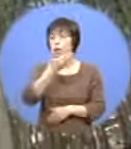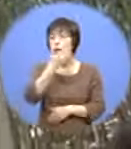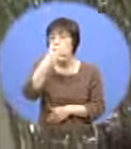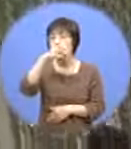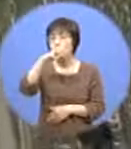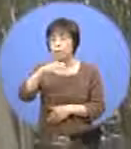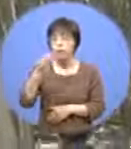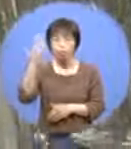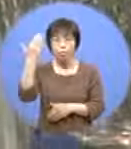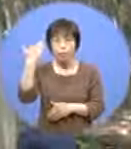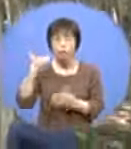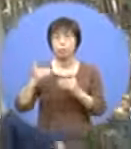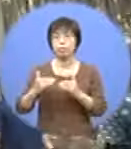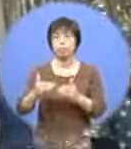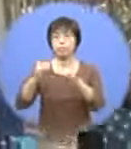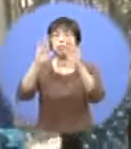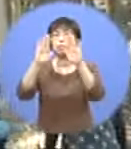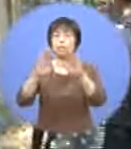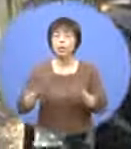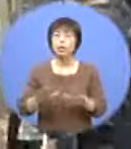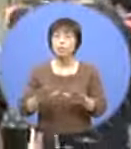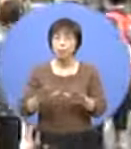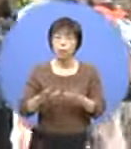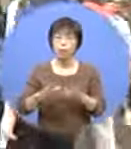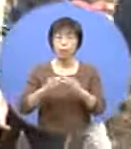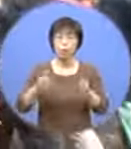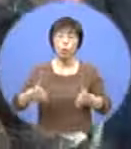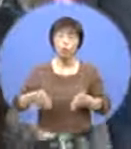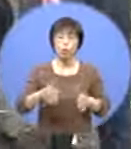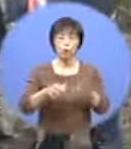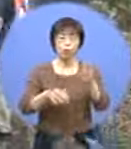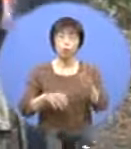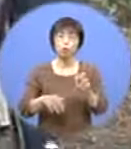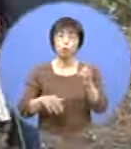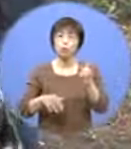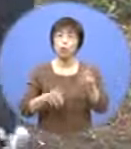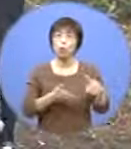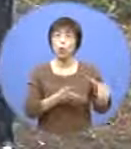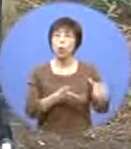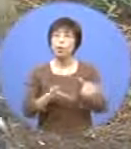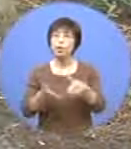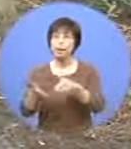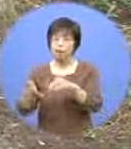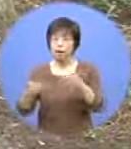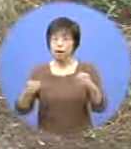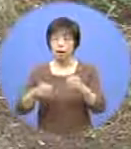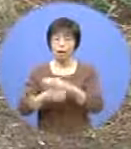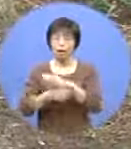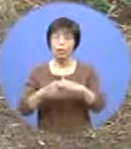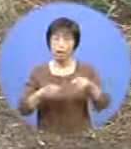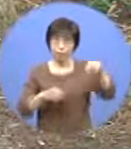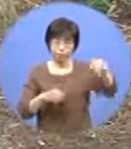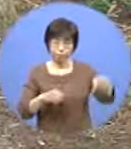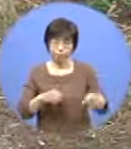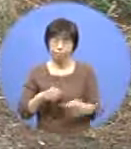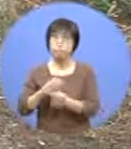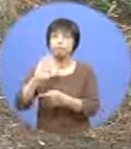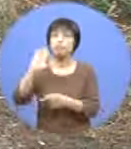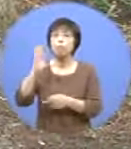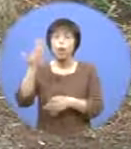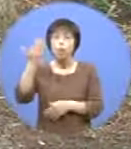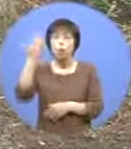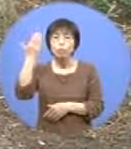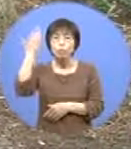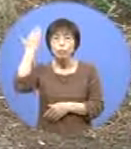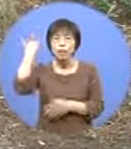しました。現在は国道42号線が海岸ルートの中心となっていますが、当時は